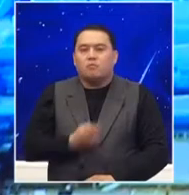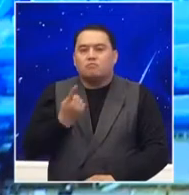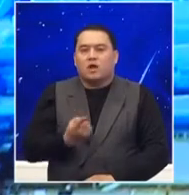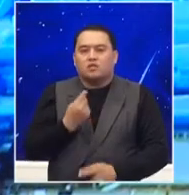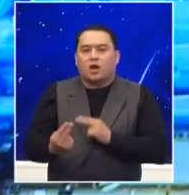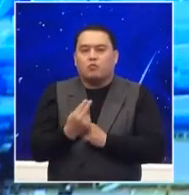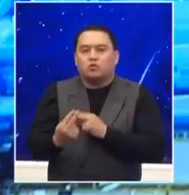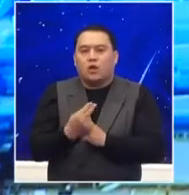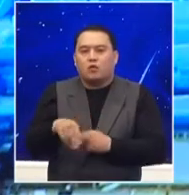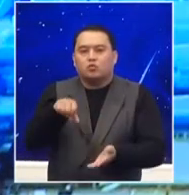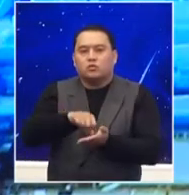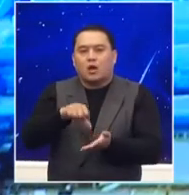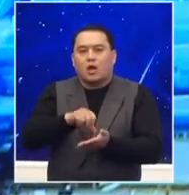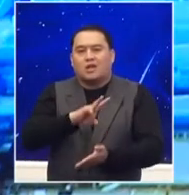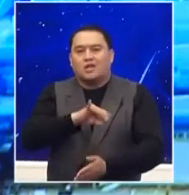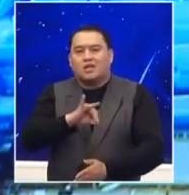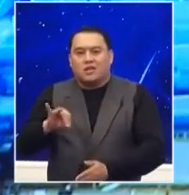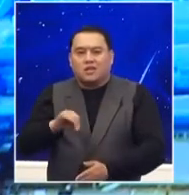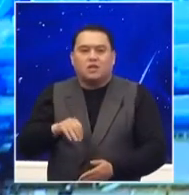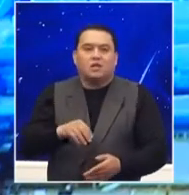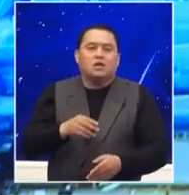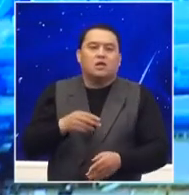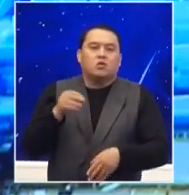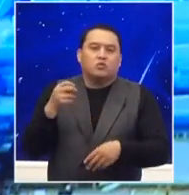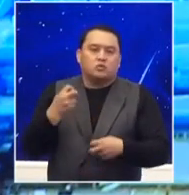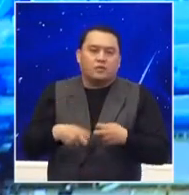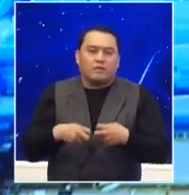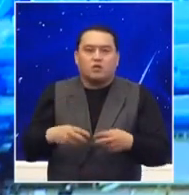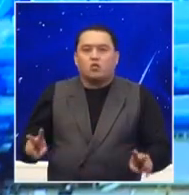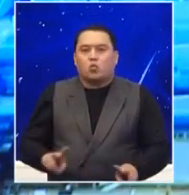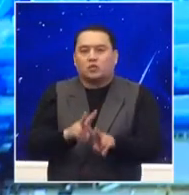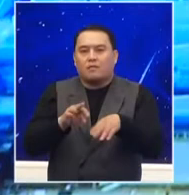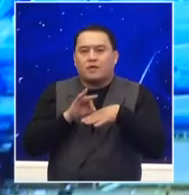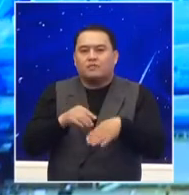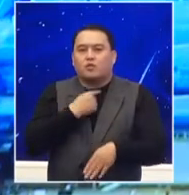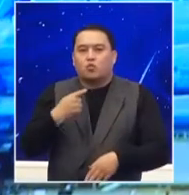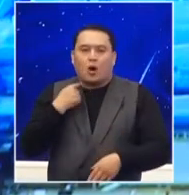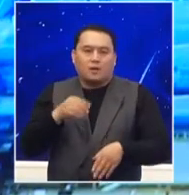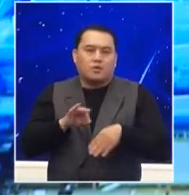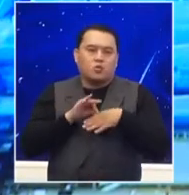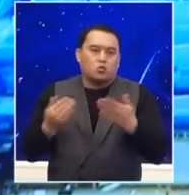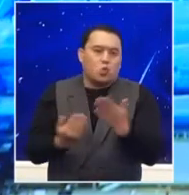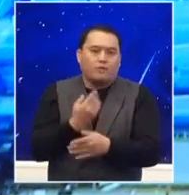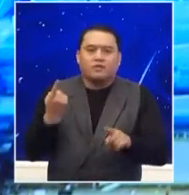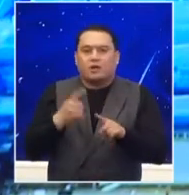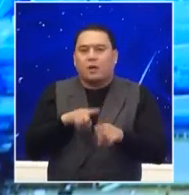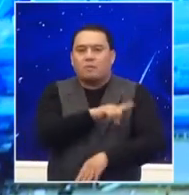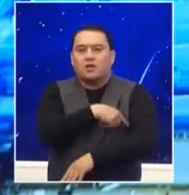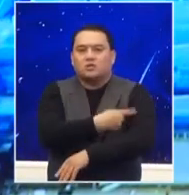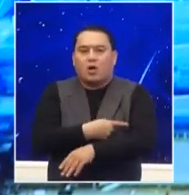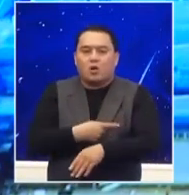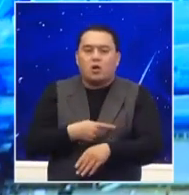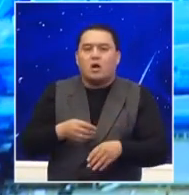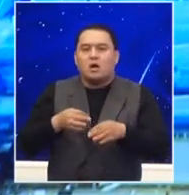Мастер-класс с участием профессора НИИ травматологии и ортопедии города Нур-Султан прошел в Талдыкургане. С новыми технологиями и